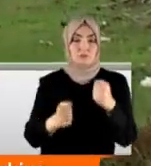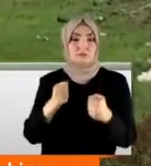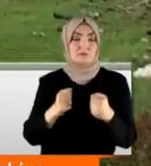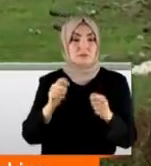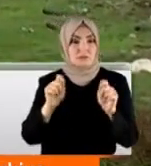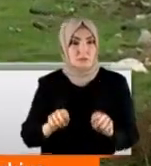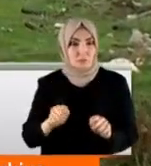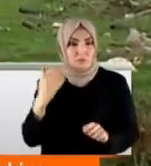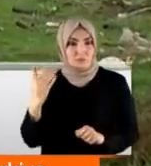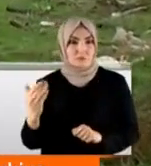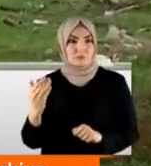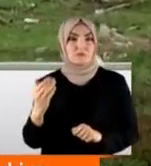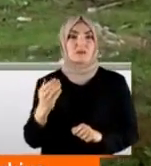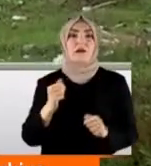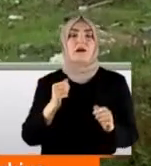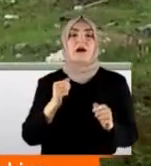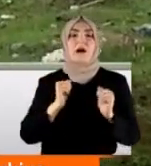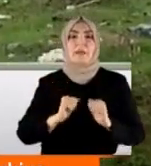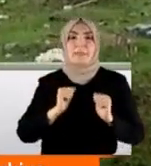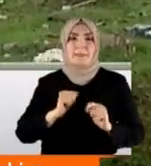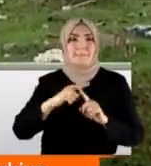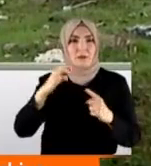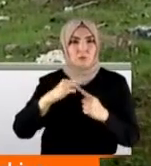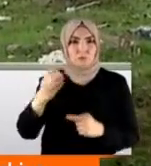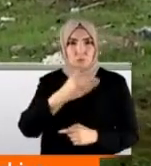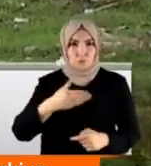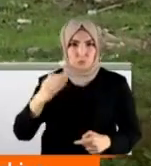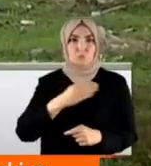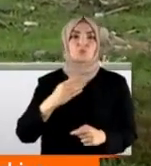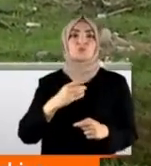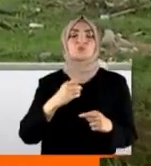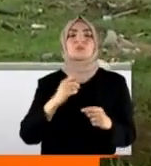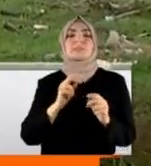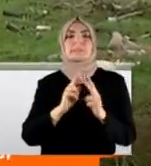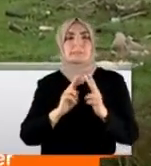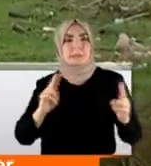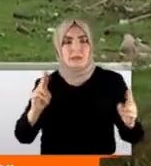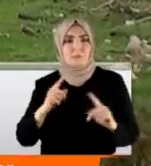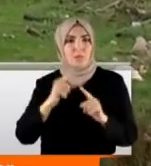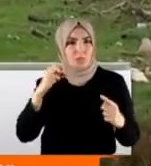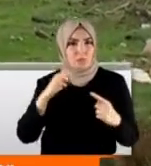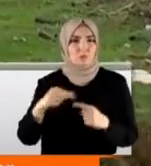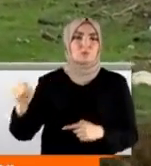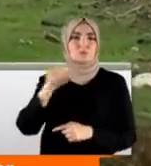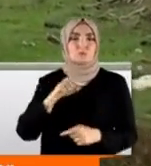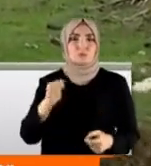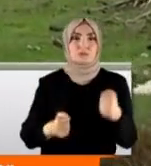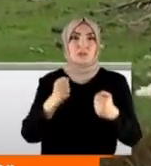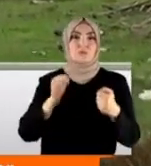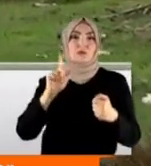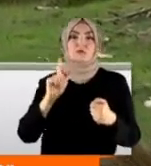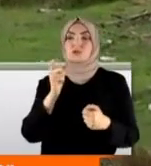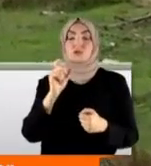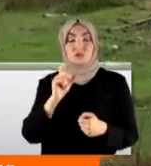zorluyor. Antrenman turlarından sıralama turlarına kadar pilotlar oldukça zorlandı ve dünya şampiyonluğunun en büyük favorisi